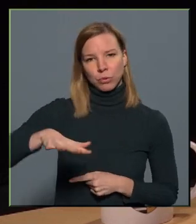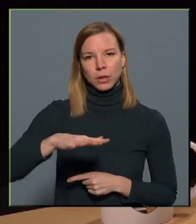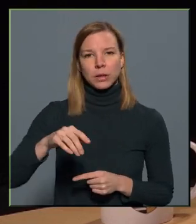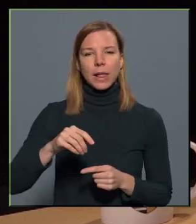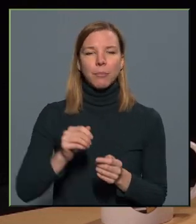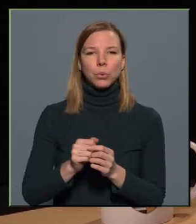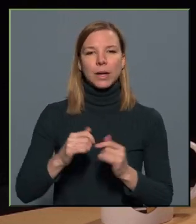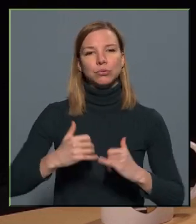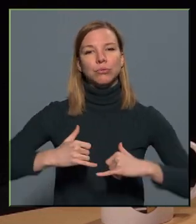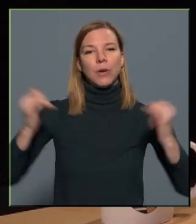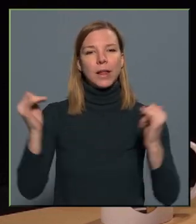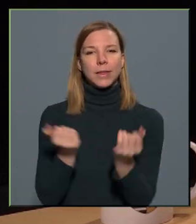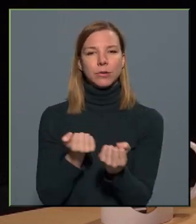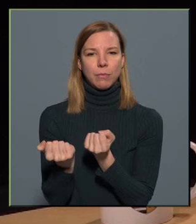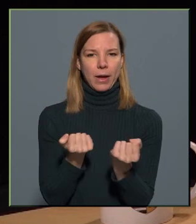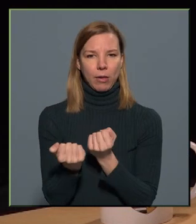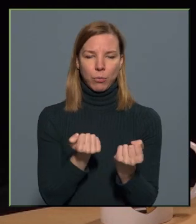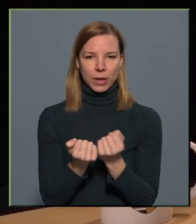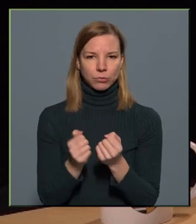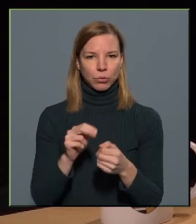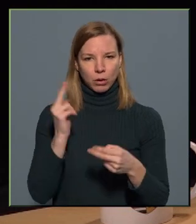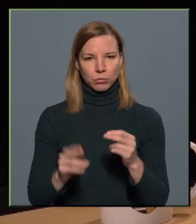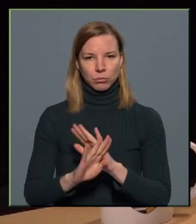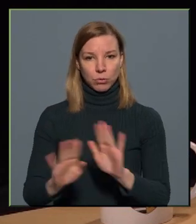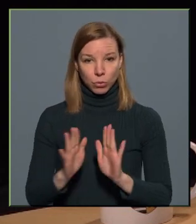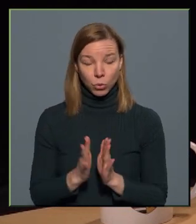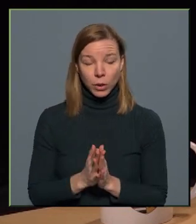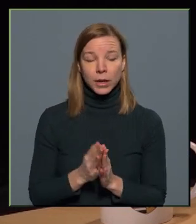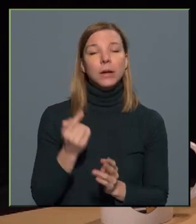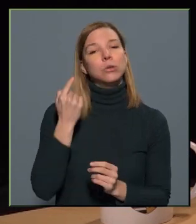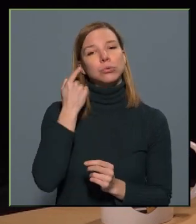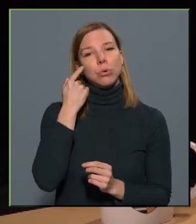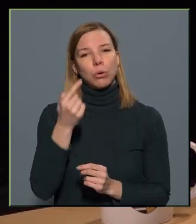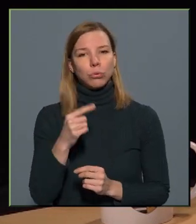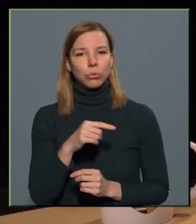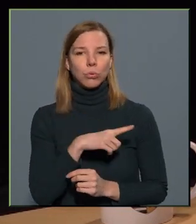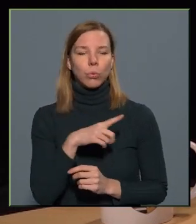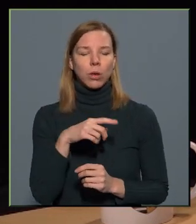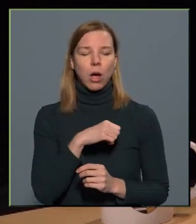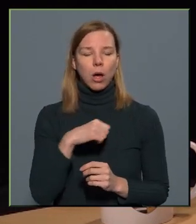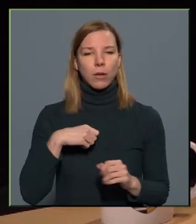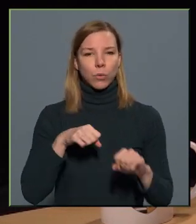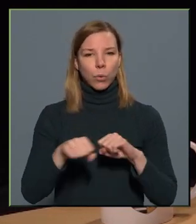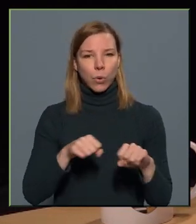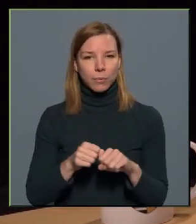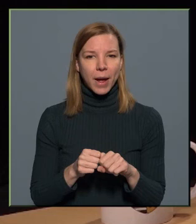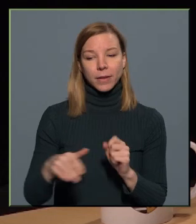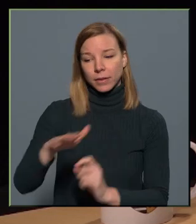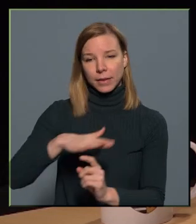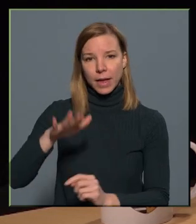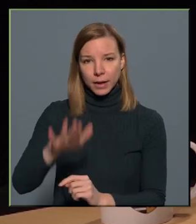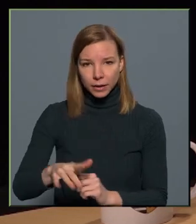szabályzás terv módosítására szükség van, és akkor az önkormányzat akár telekre, akár pénzeszközökre is szert tud